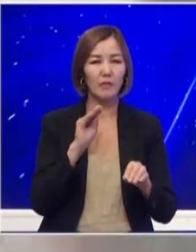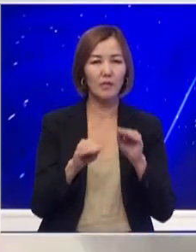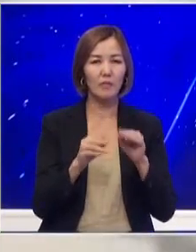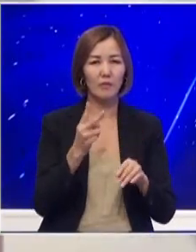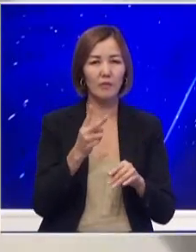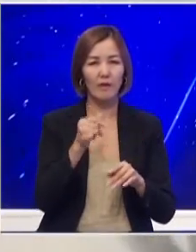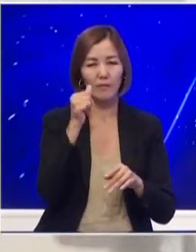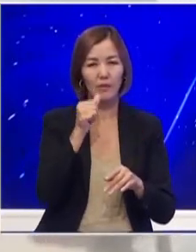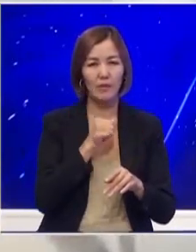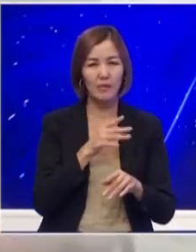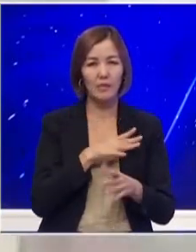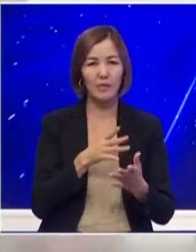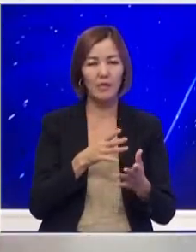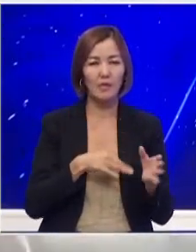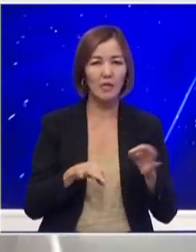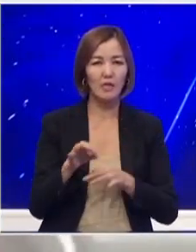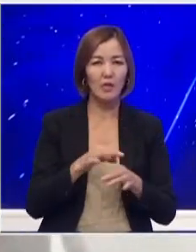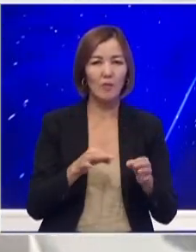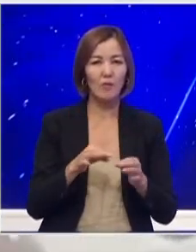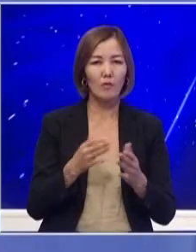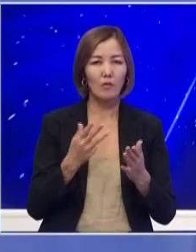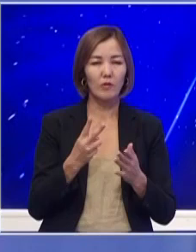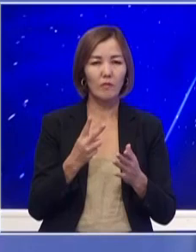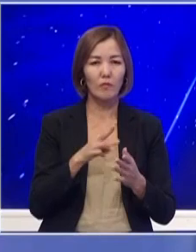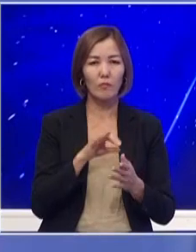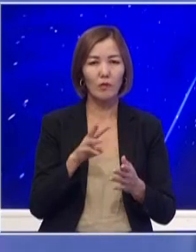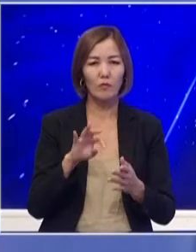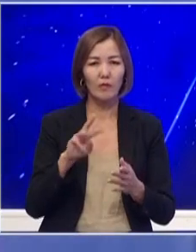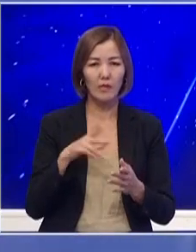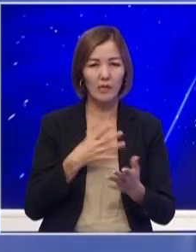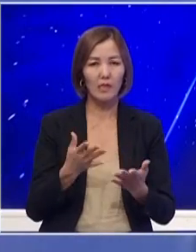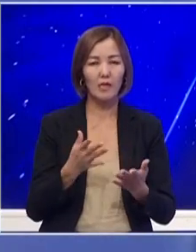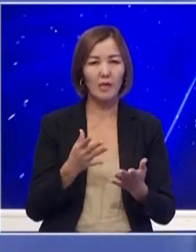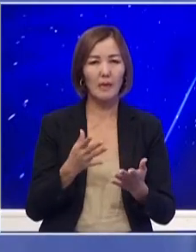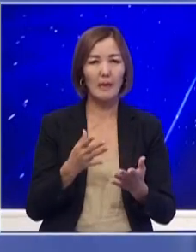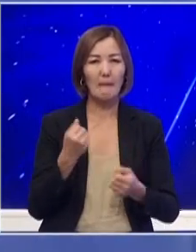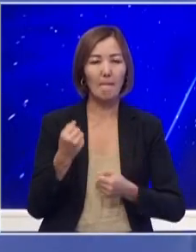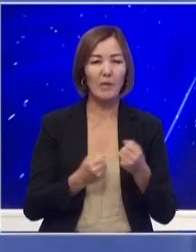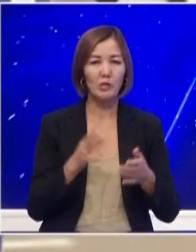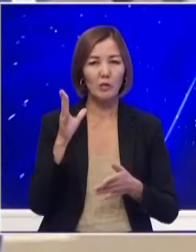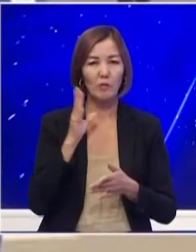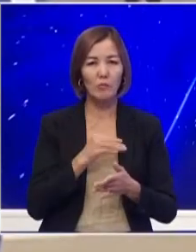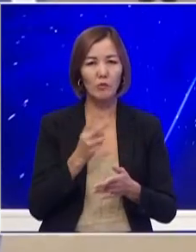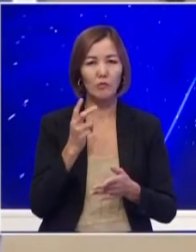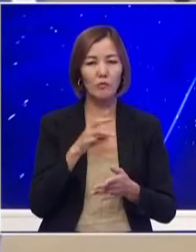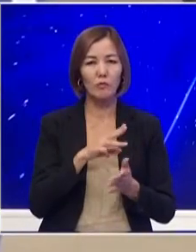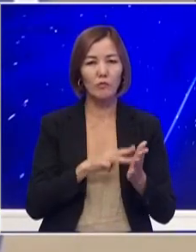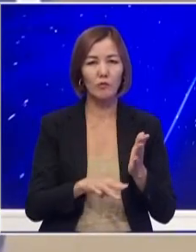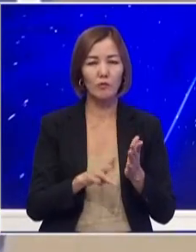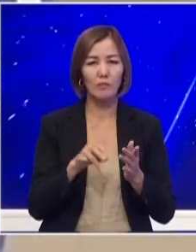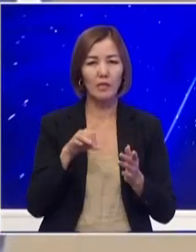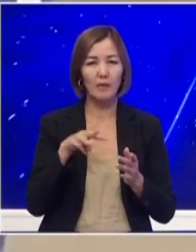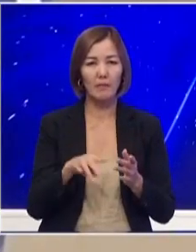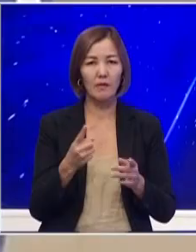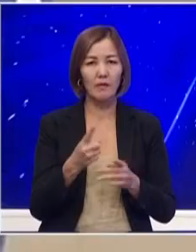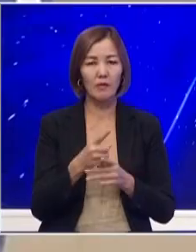за 2 месяца. На разработку он потратил порядка 2 миллионов тенге. Стоит отметить, машина может проехать до 280